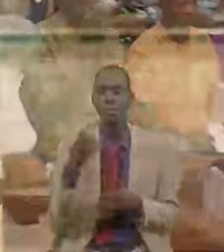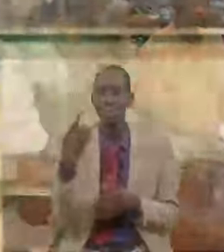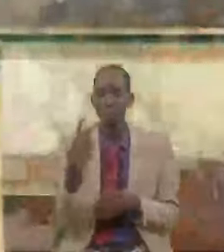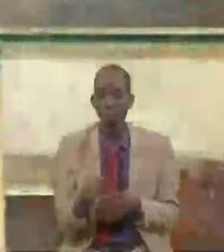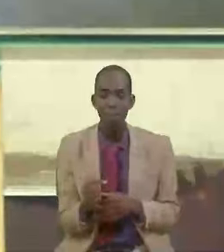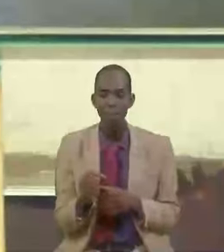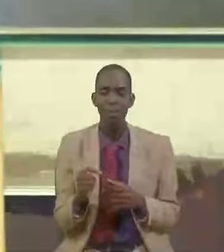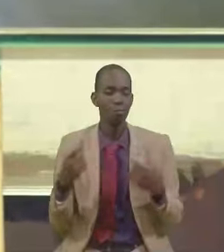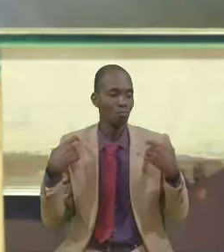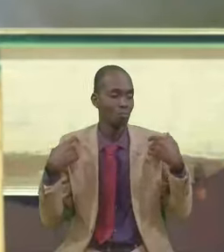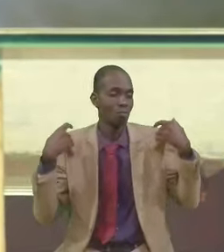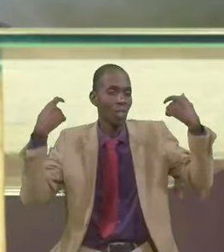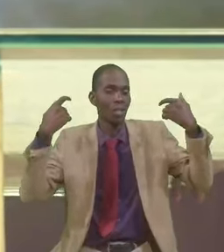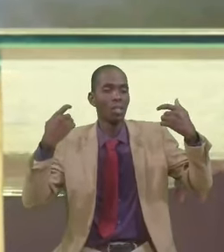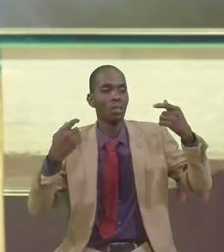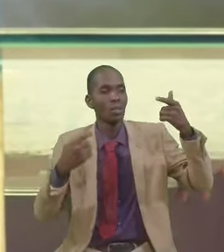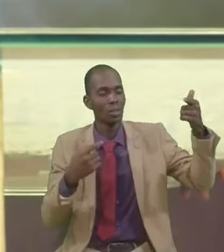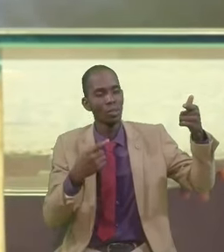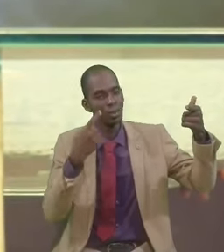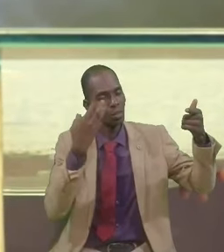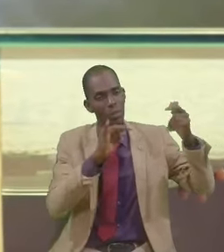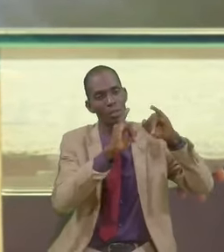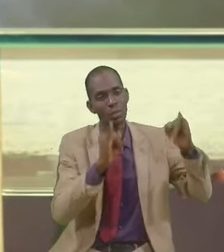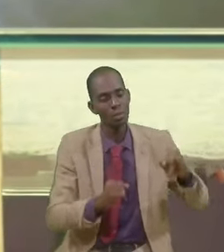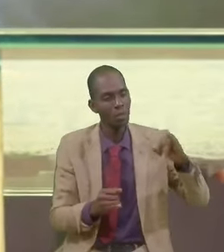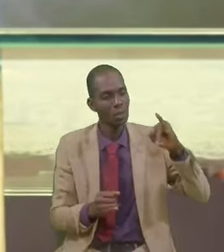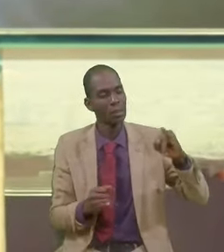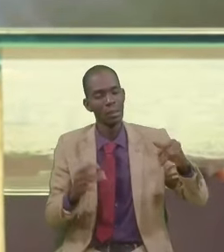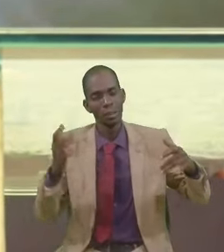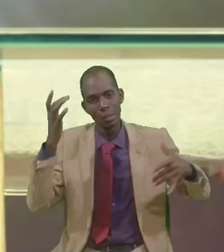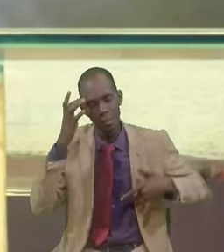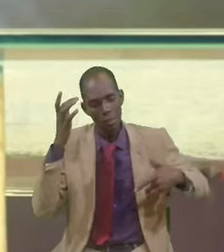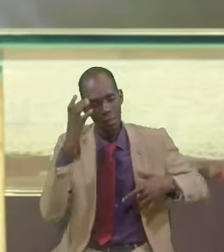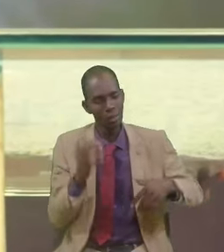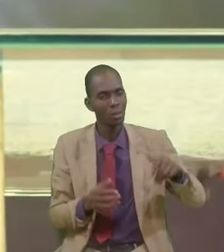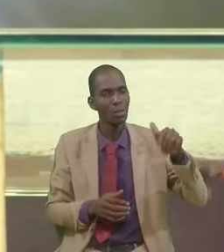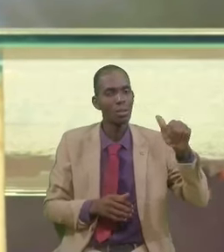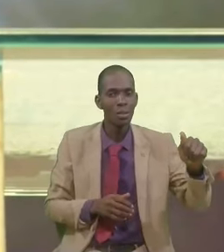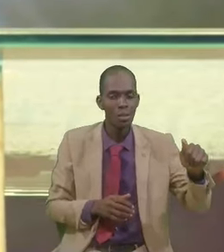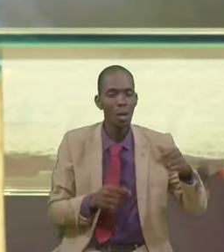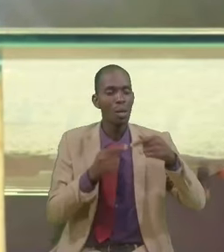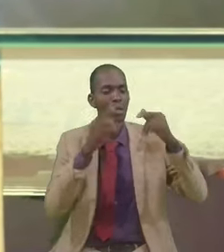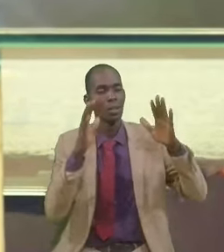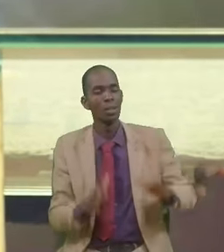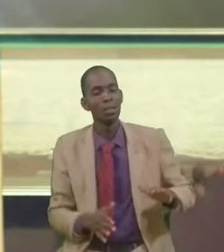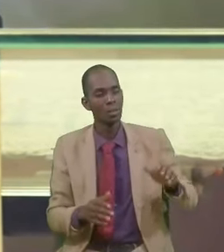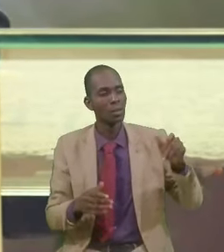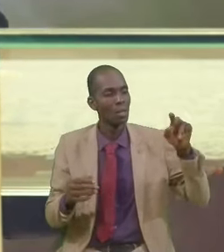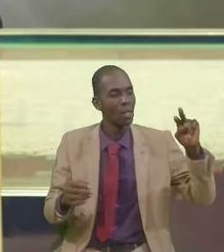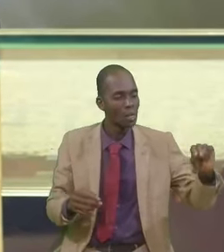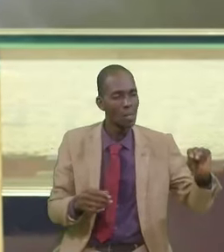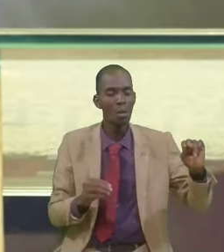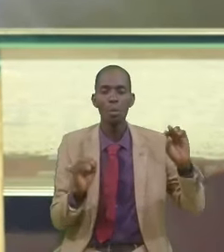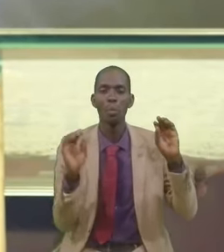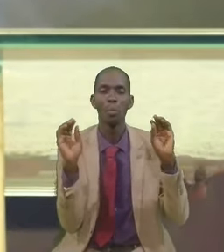Les géants de leur Dieu, les géants d'infimité, les géants d'adversaires,